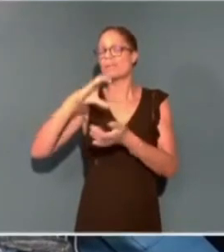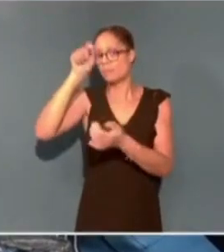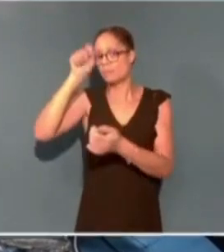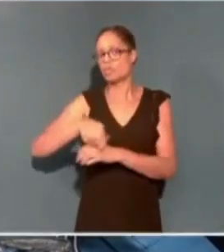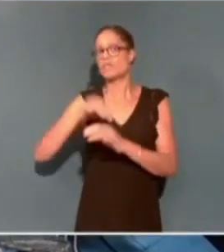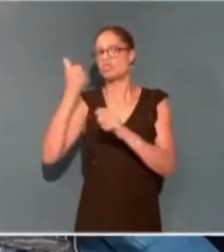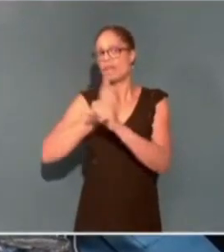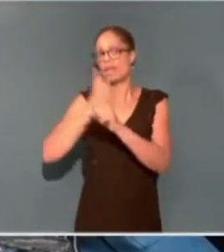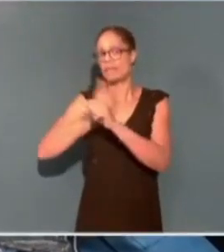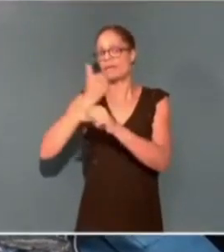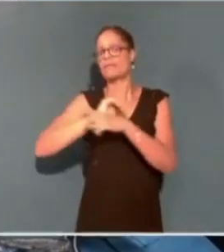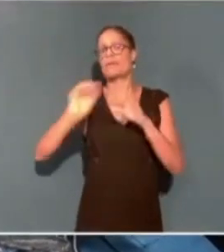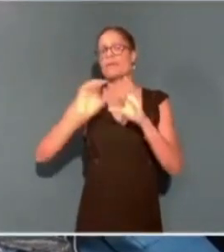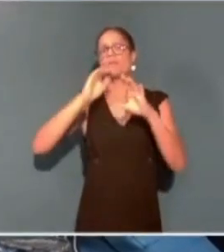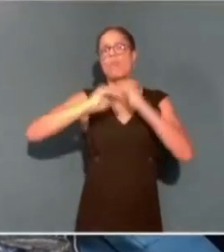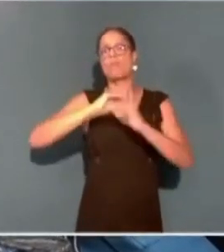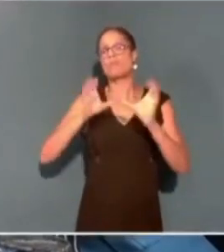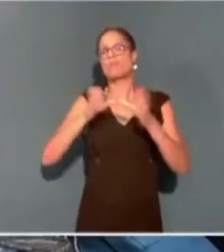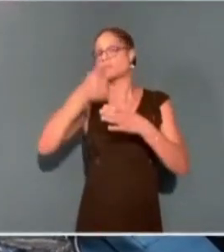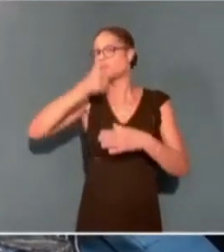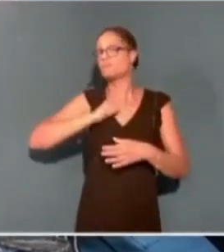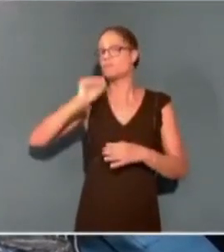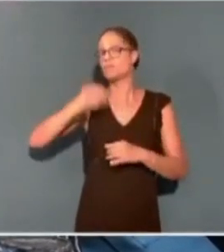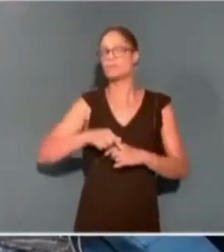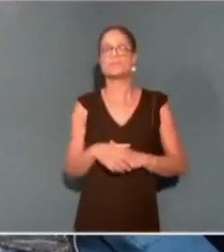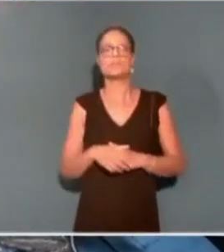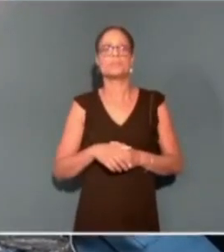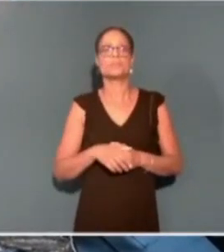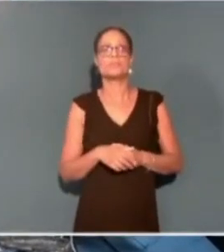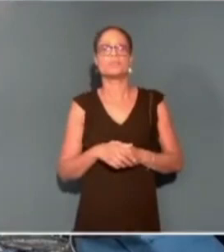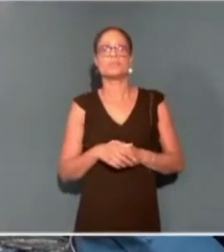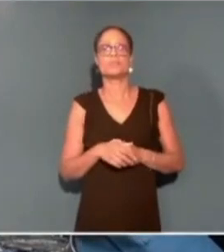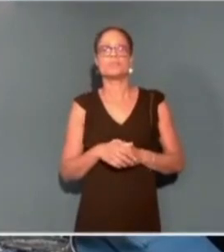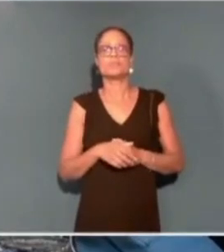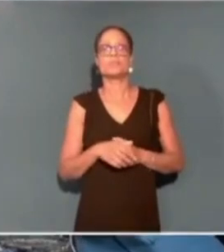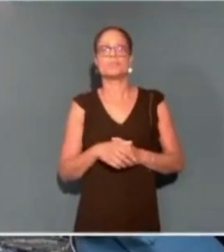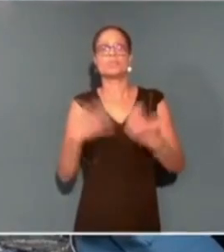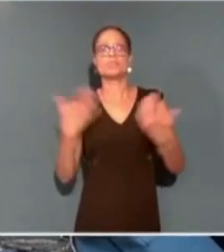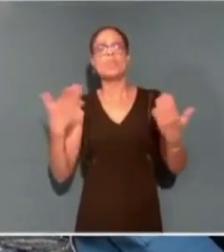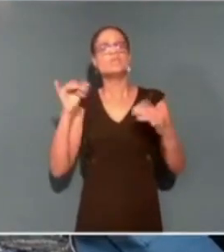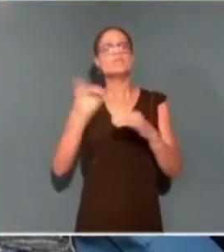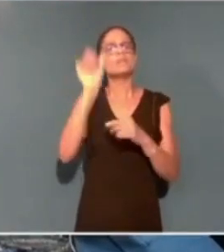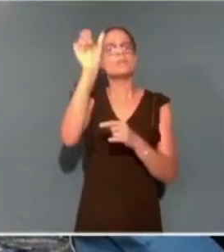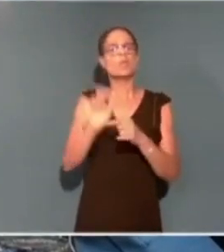chaque année en place un programme de formation, surtout pour former des techniciens.